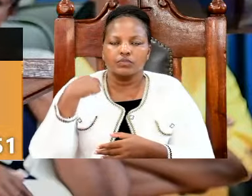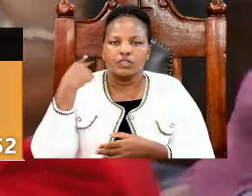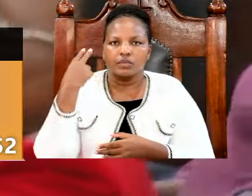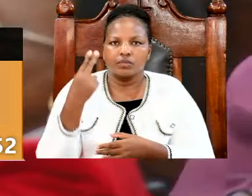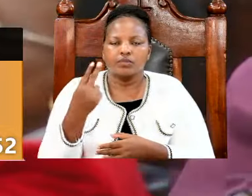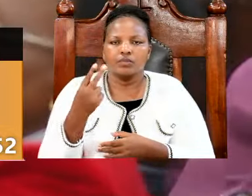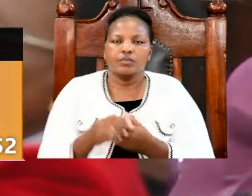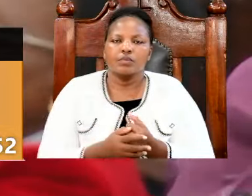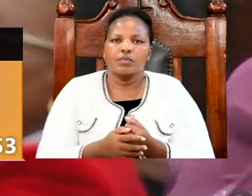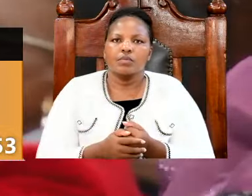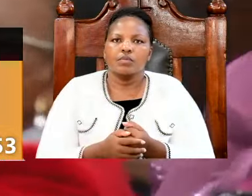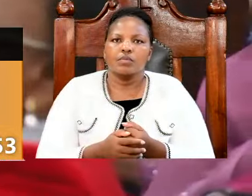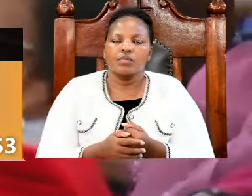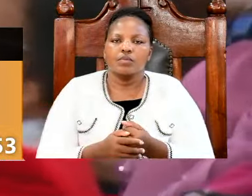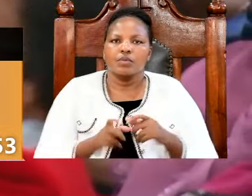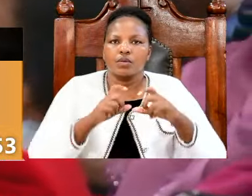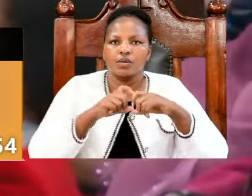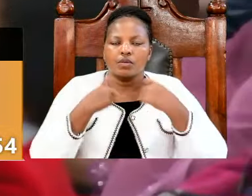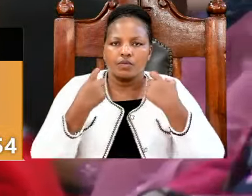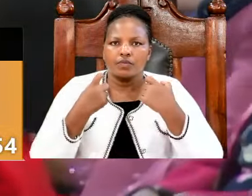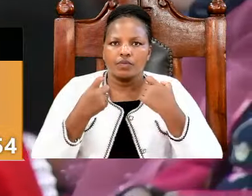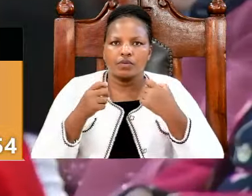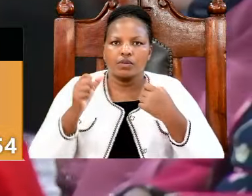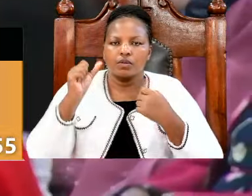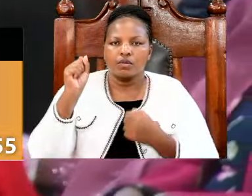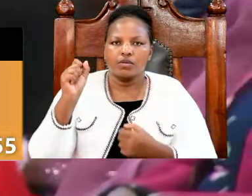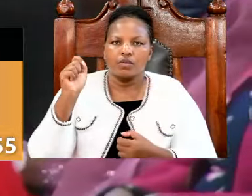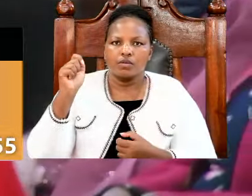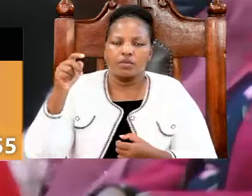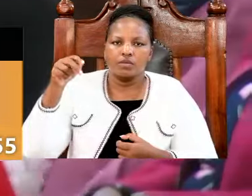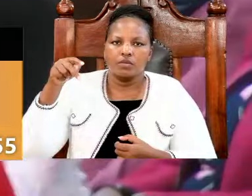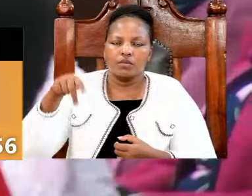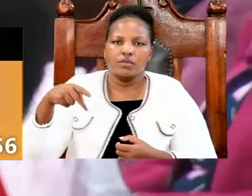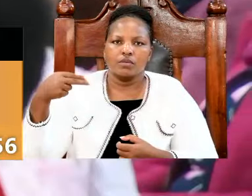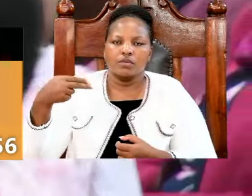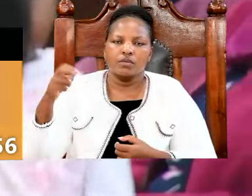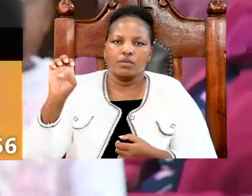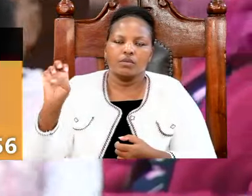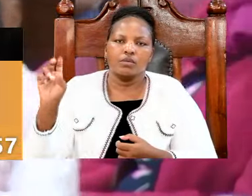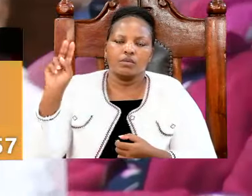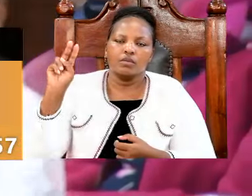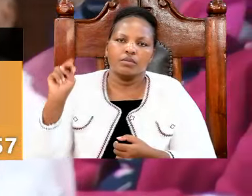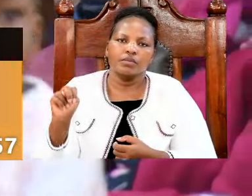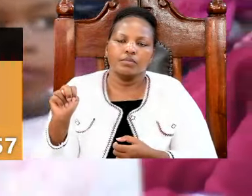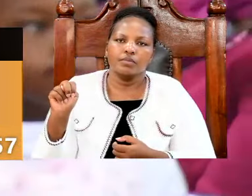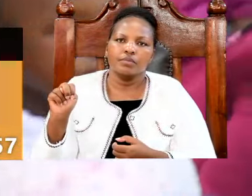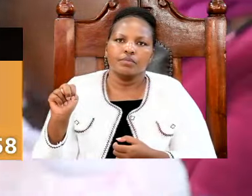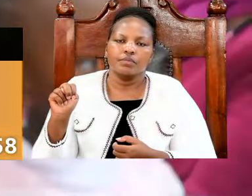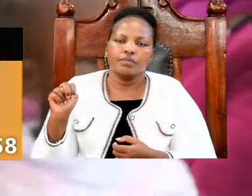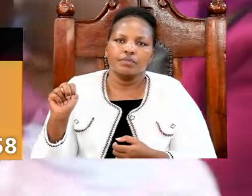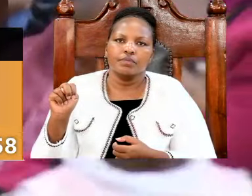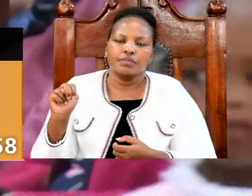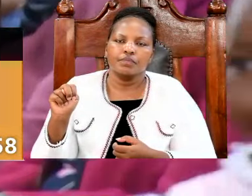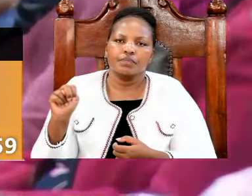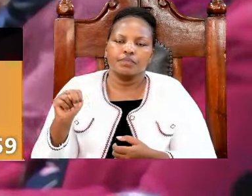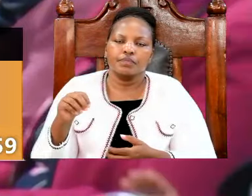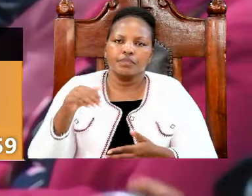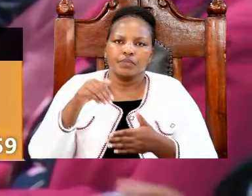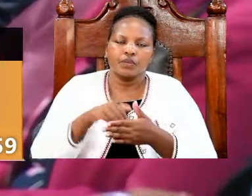Tangazo la kumuigiza kazi mshugaji Steven Talian Mwaringa katika parokia ya